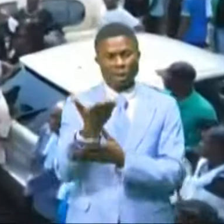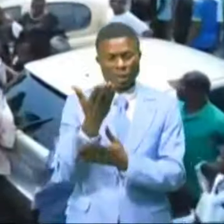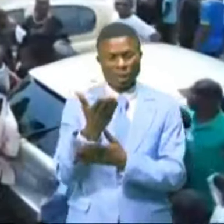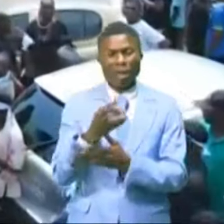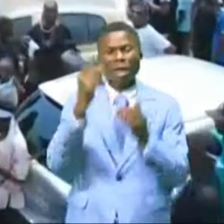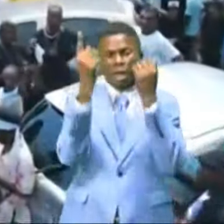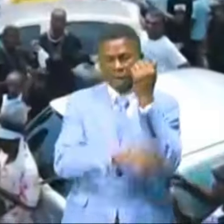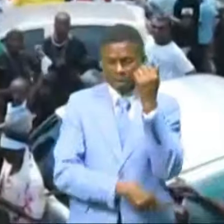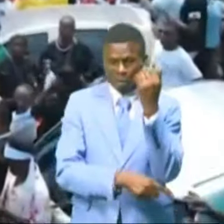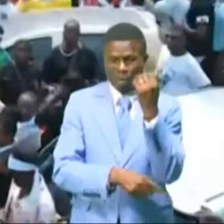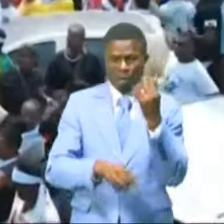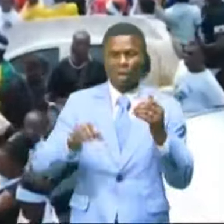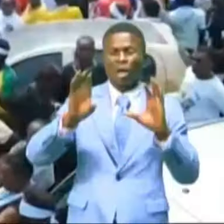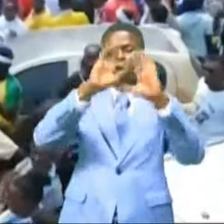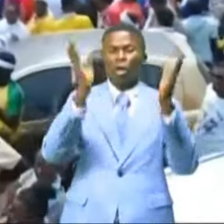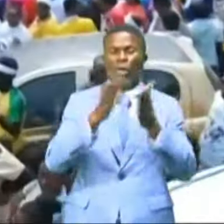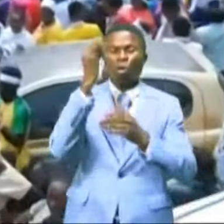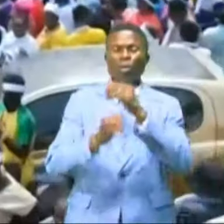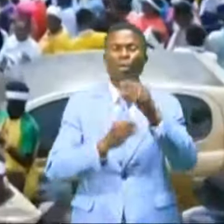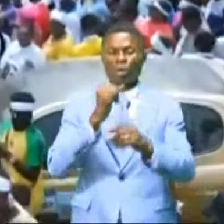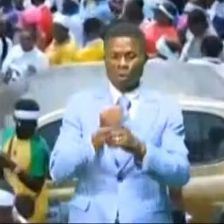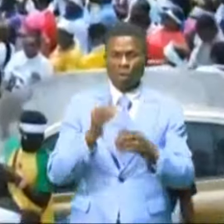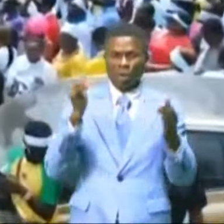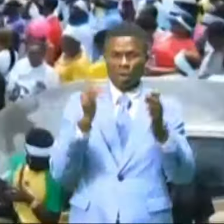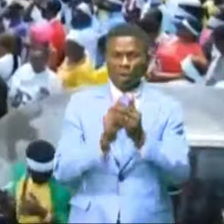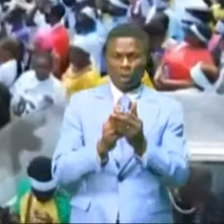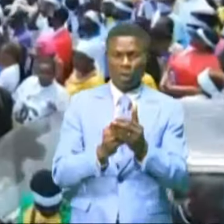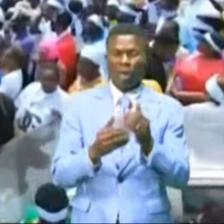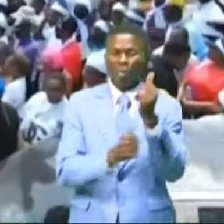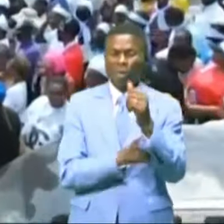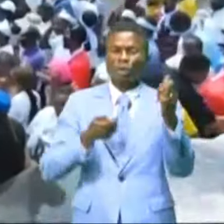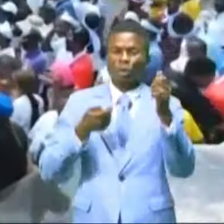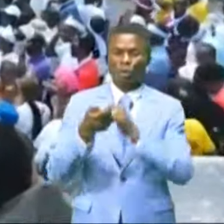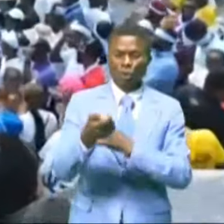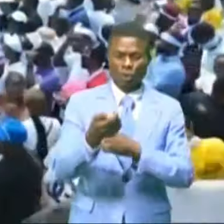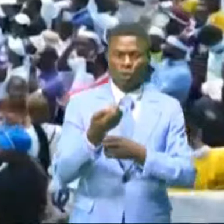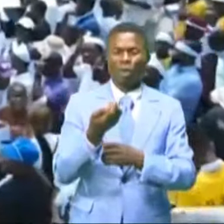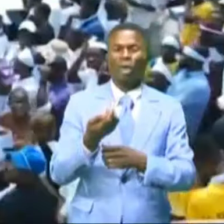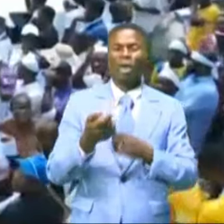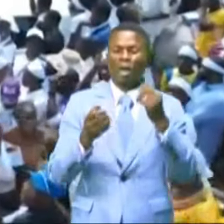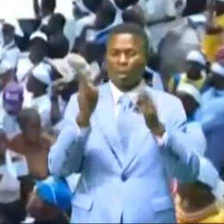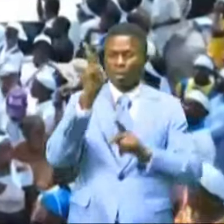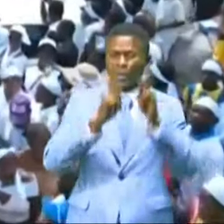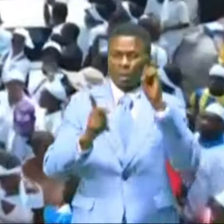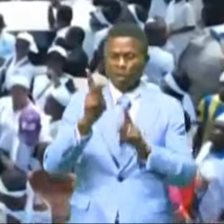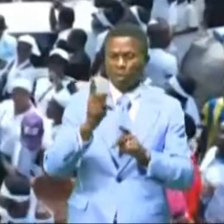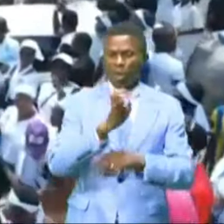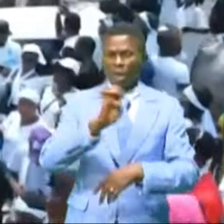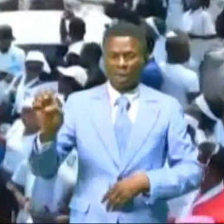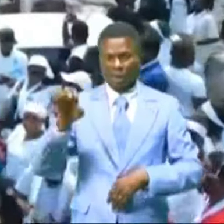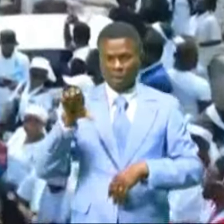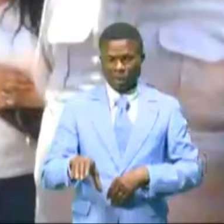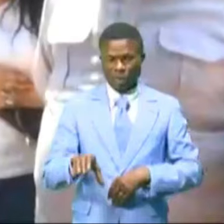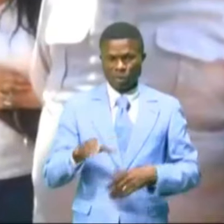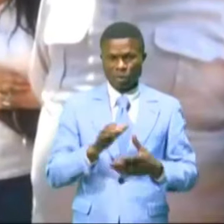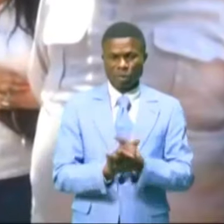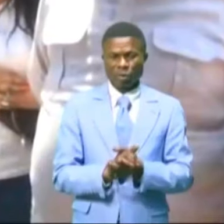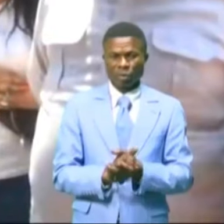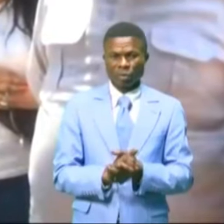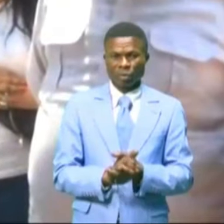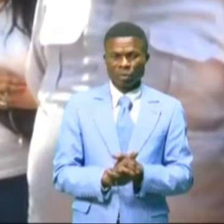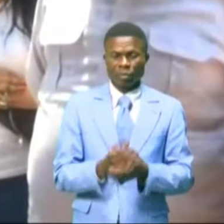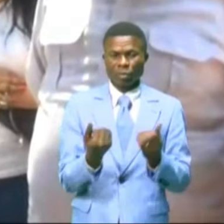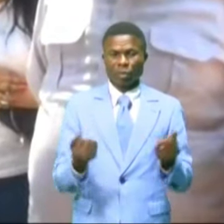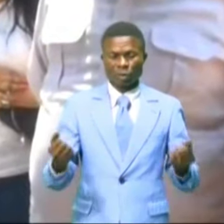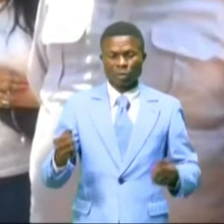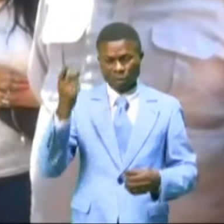sanctions de la communauté internationale contre les auteurs de l'instabilité à l'est de la RDC. Pourquoi la communauté